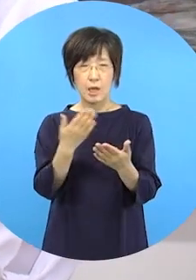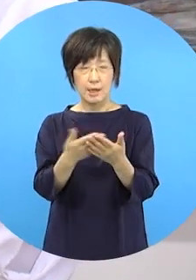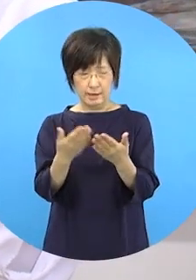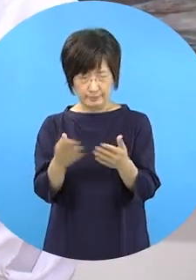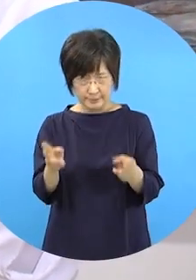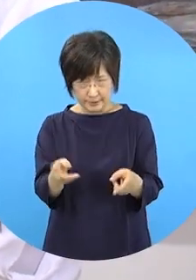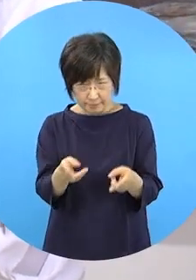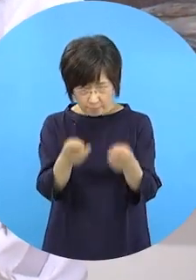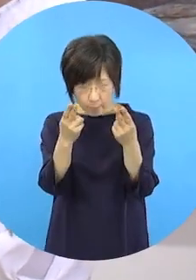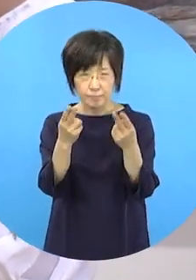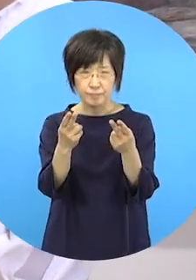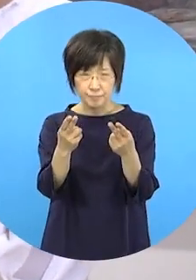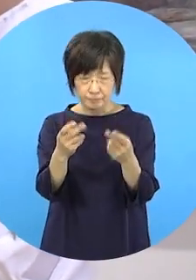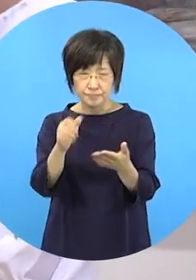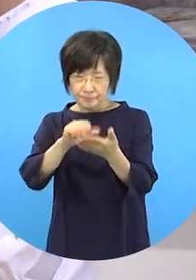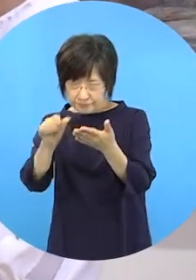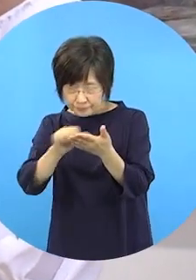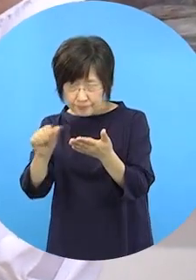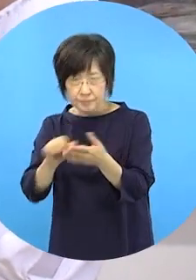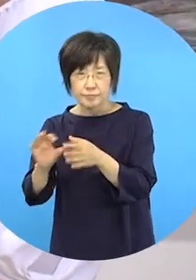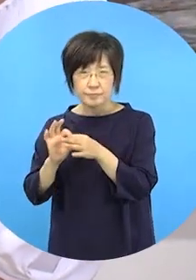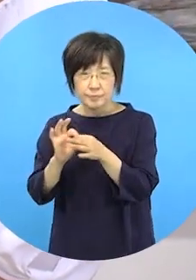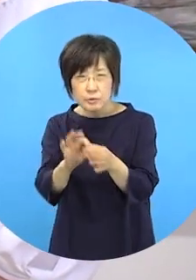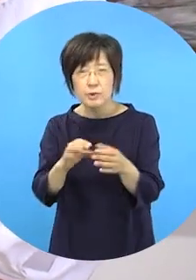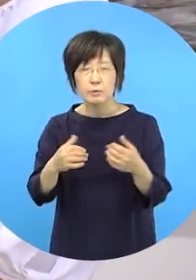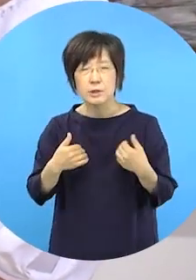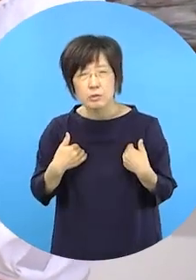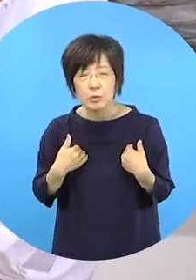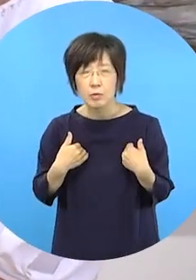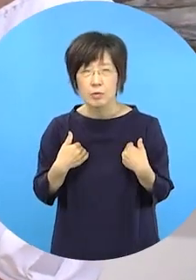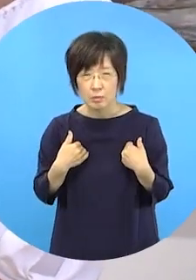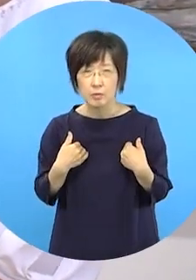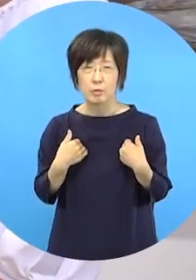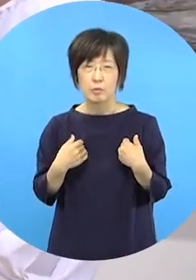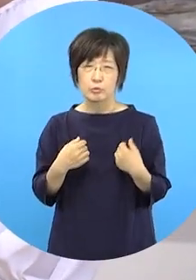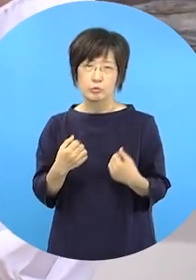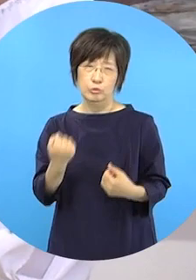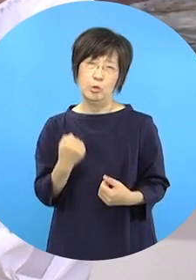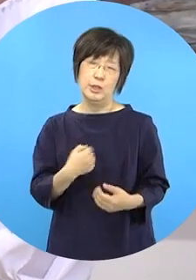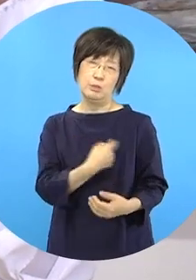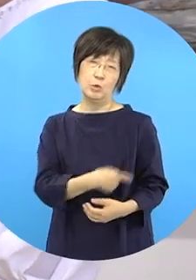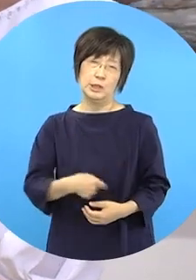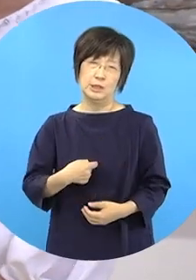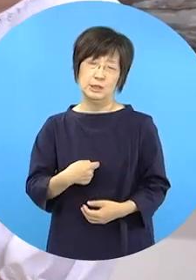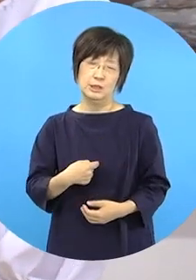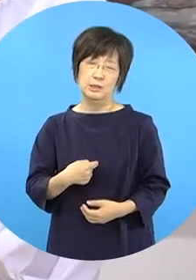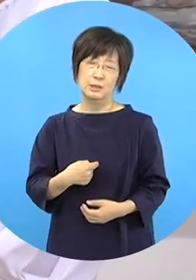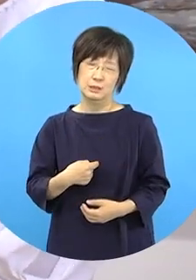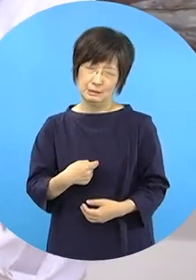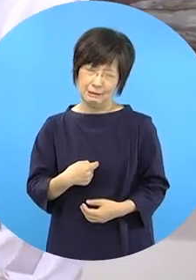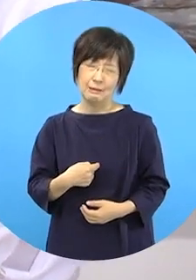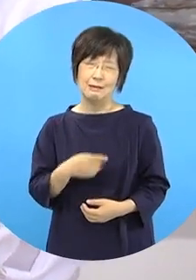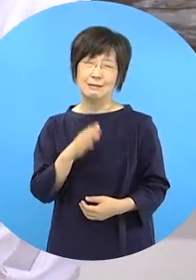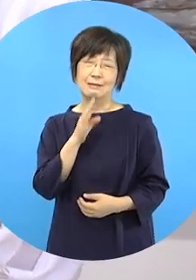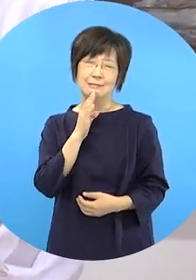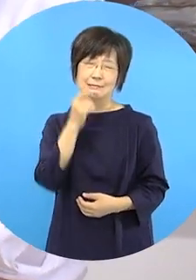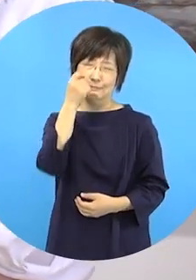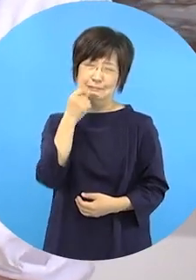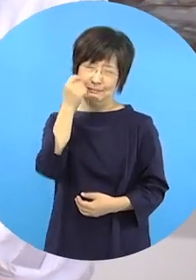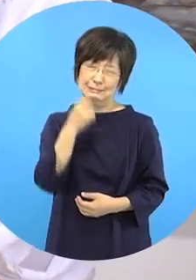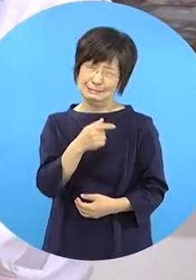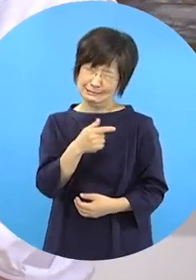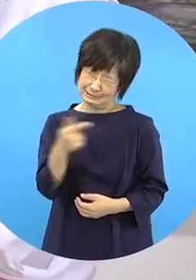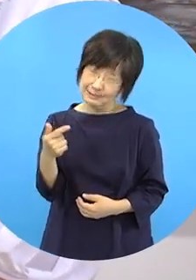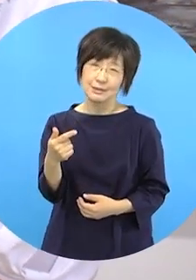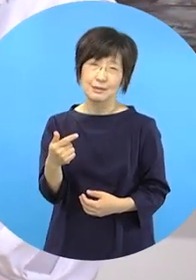制作を続けていかなくちゃいけない、そういう強い思いから、あえて、まあ、 相当悲しいショックな状況だったとは